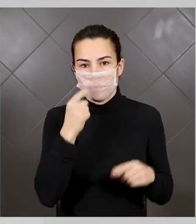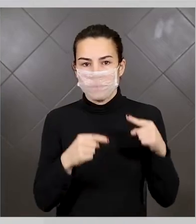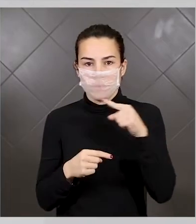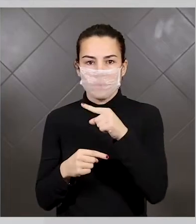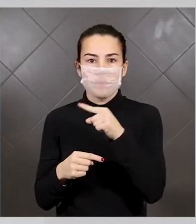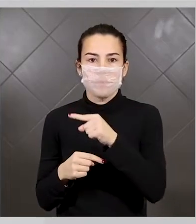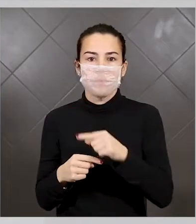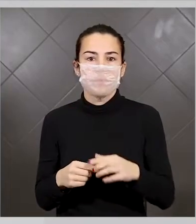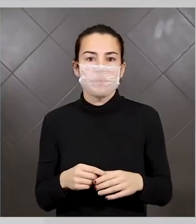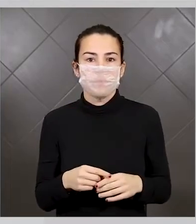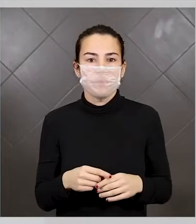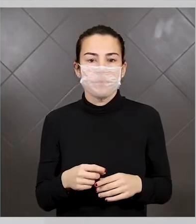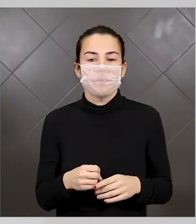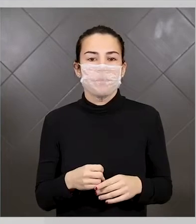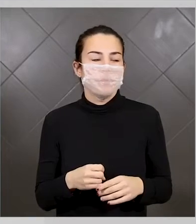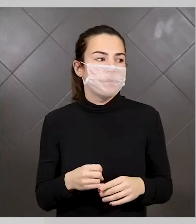I agafant l'idea aquesta